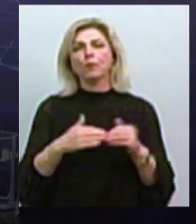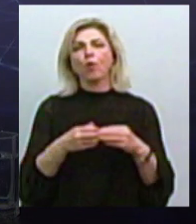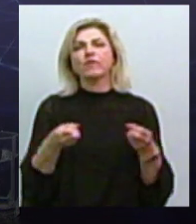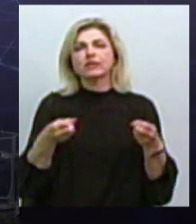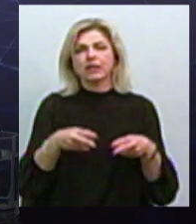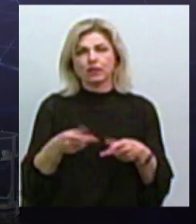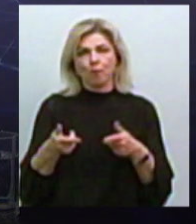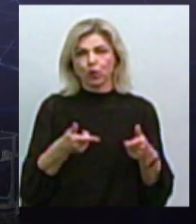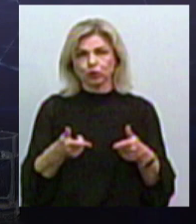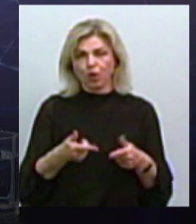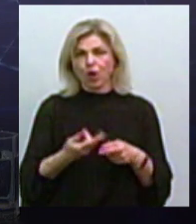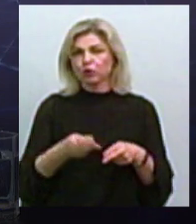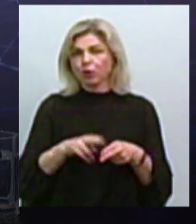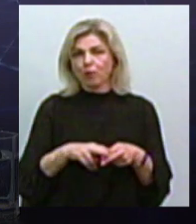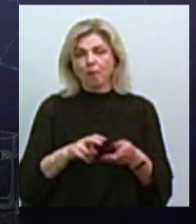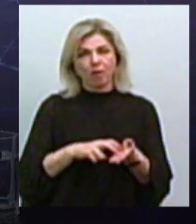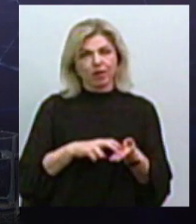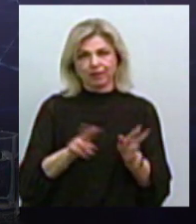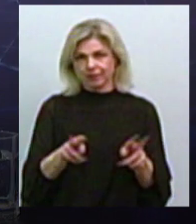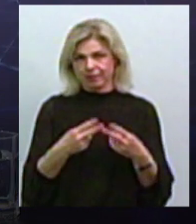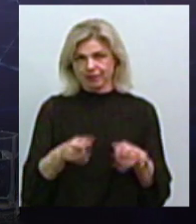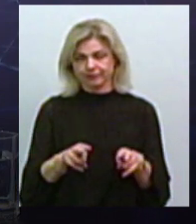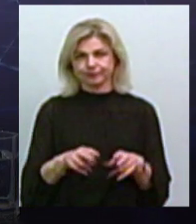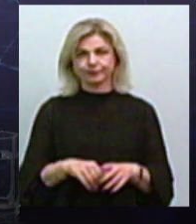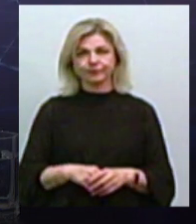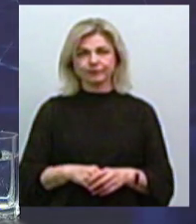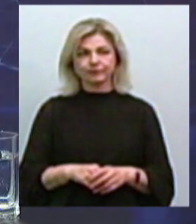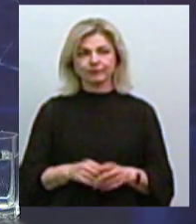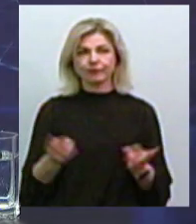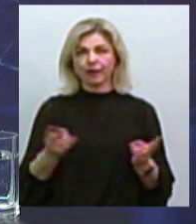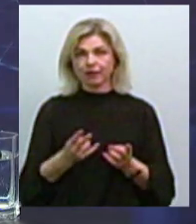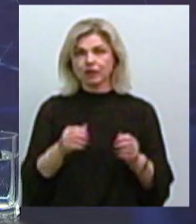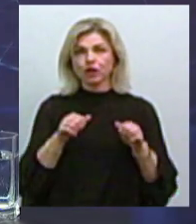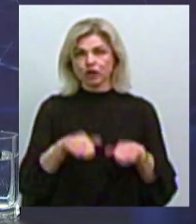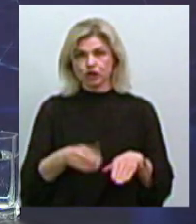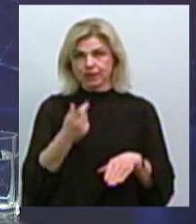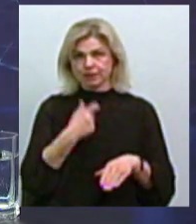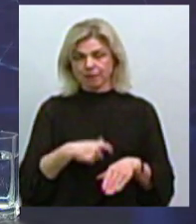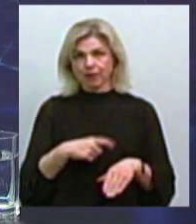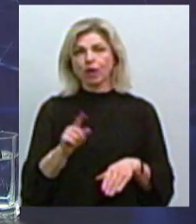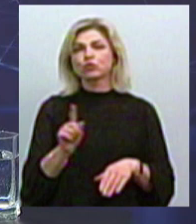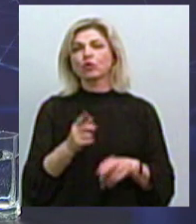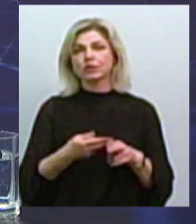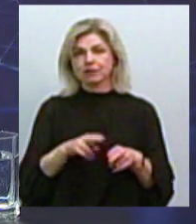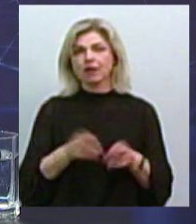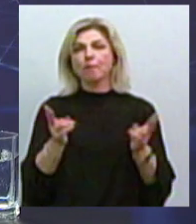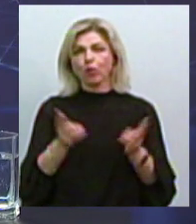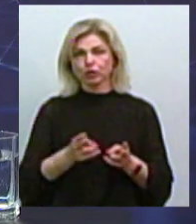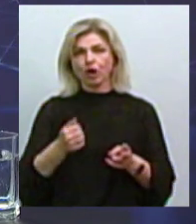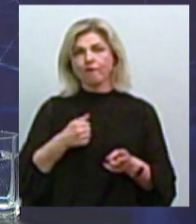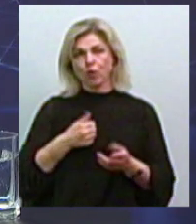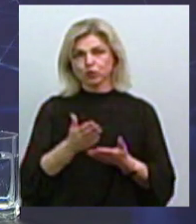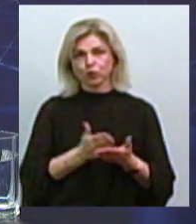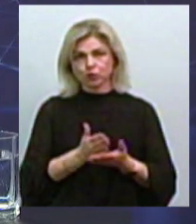Тому не потрібно боятися, потрібно вирішувати для себе, що це потрібна ця військова